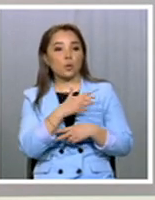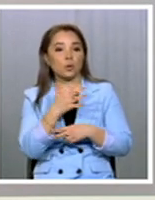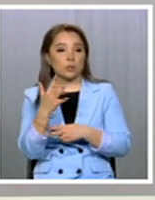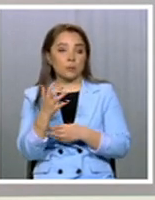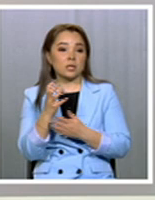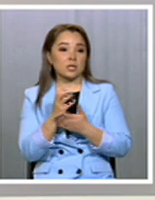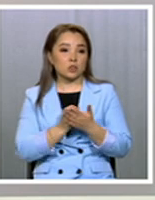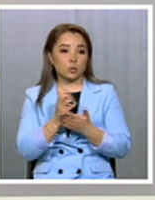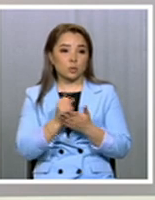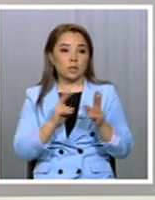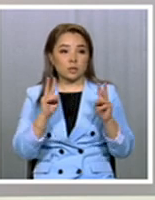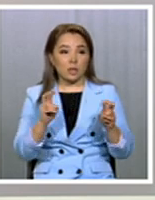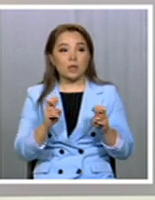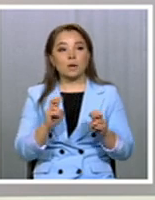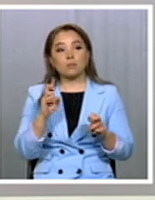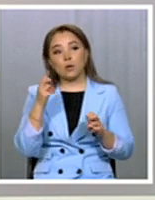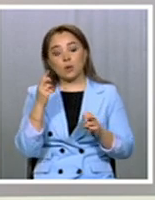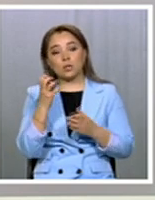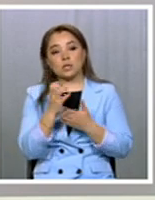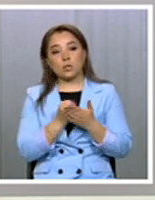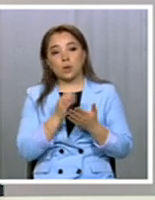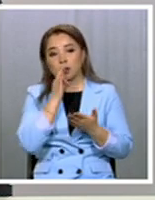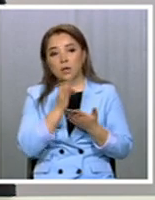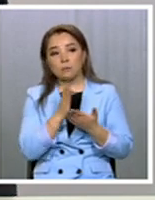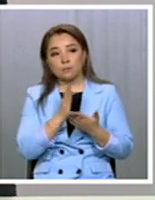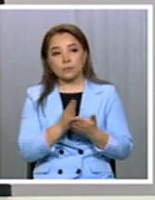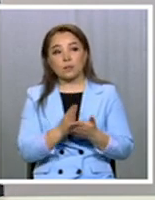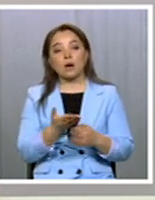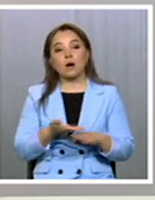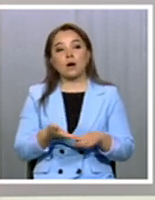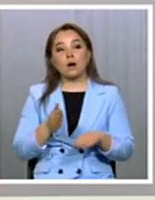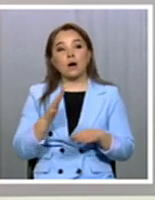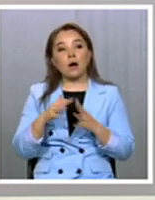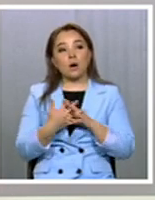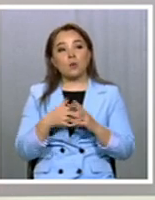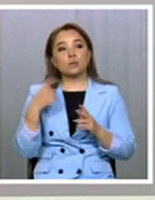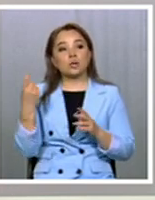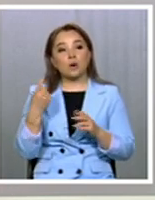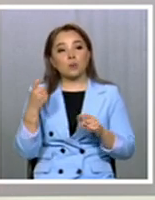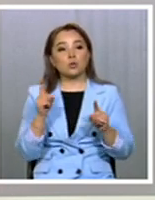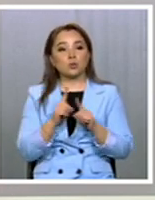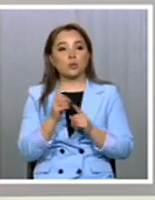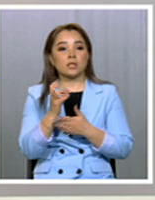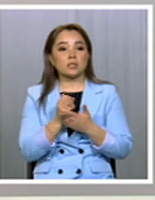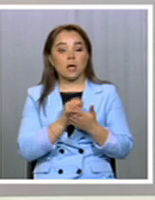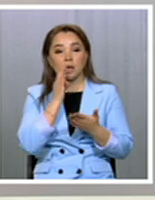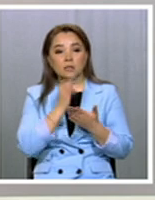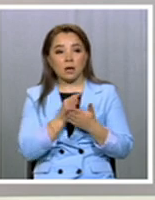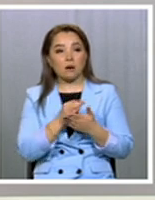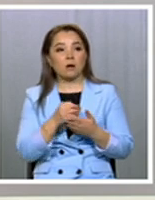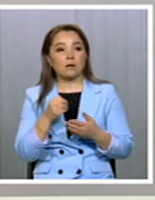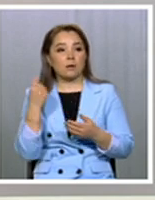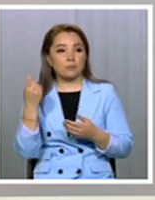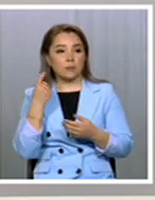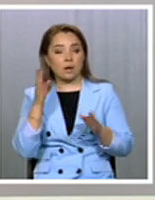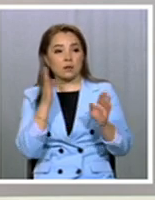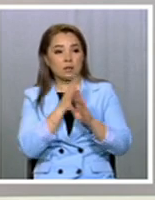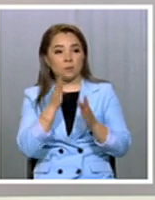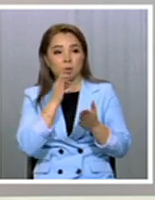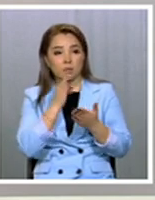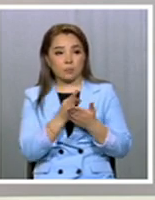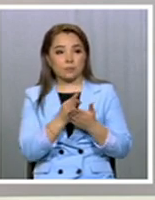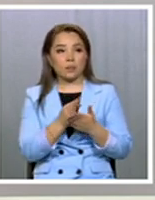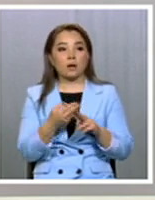ресурстары, биологиялық ресурстар жатады. Ауыл шаруашылық өндірісінің ресурстары агроклимат.